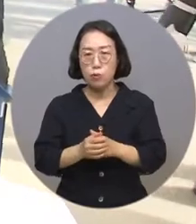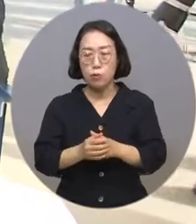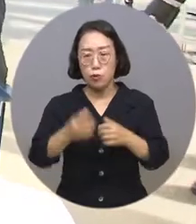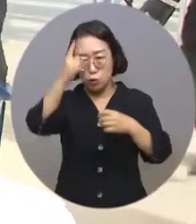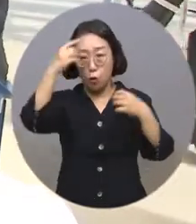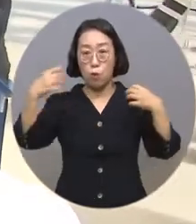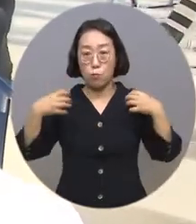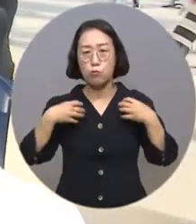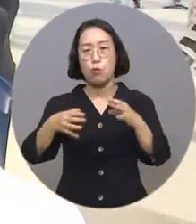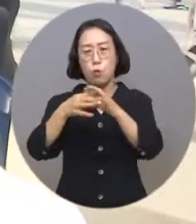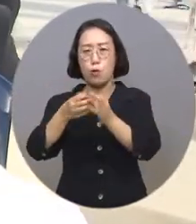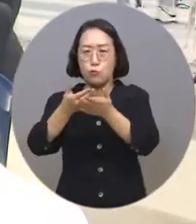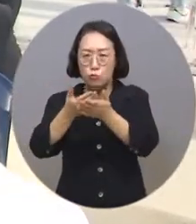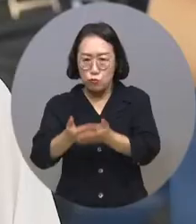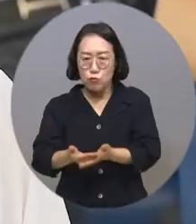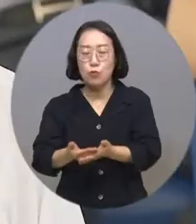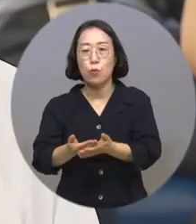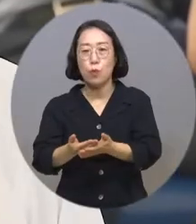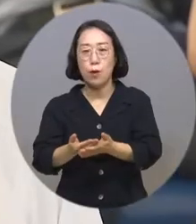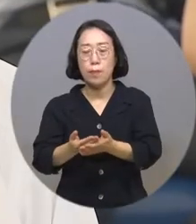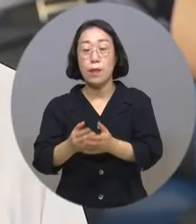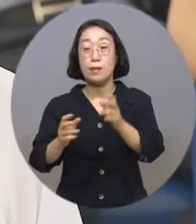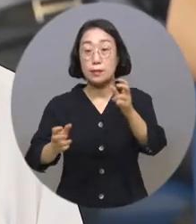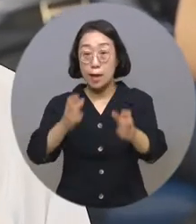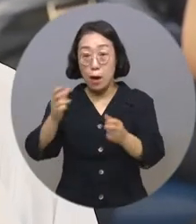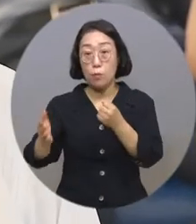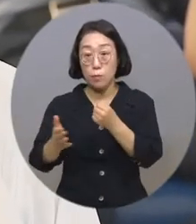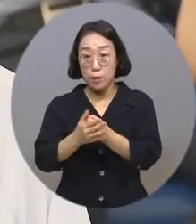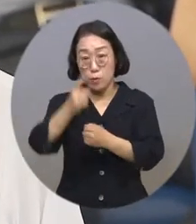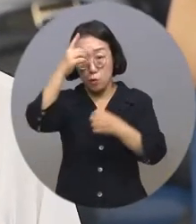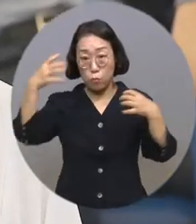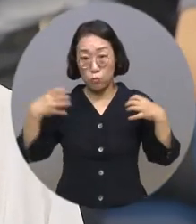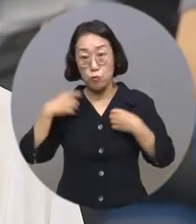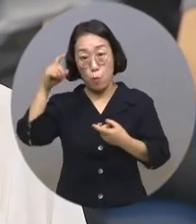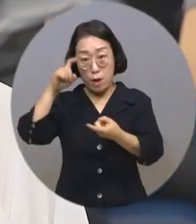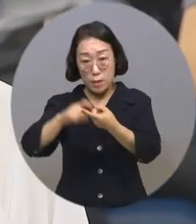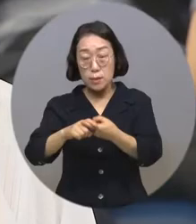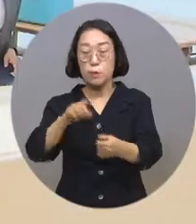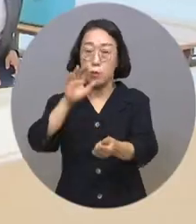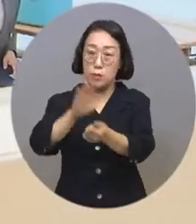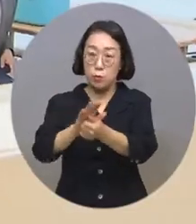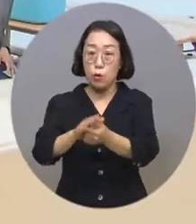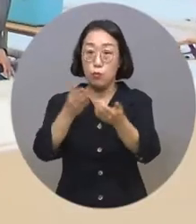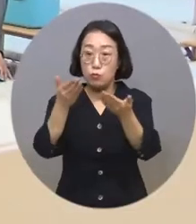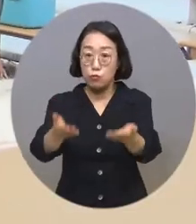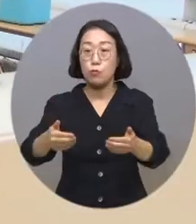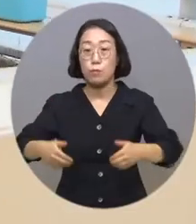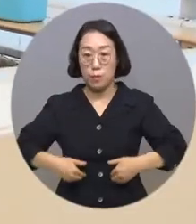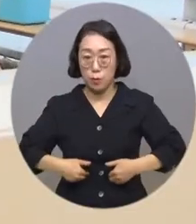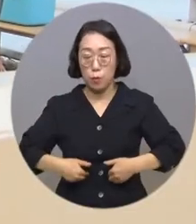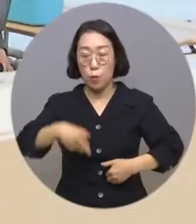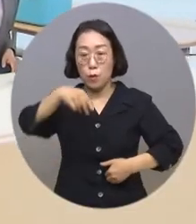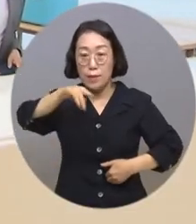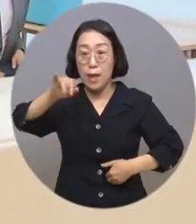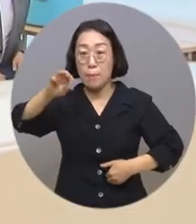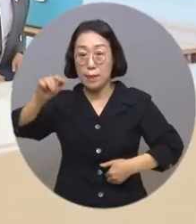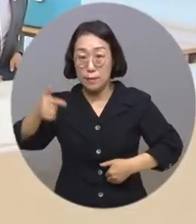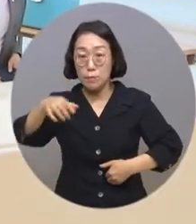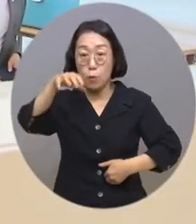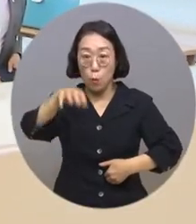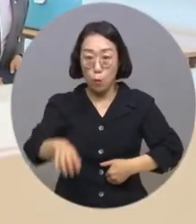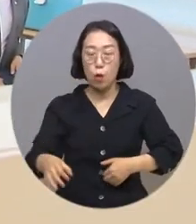연관된 국책사업인 만큼 정부의 각별한 지원과 관심이 필요하며 이를 통해 새만금이 경제와